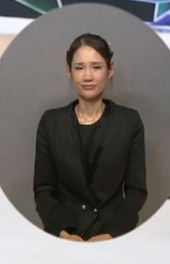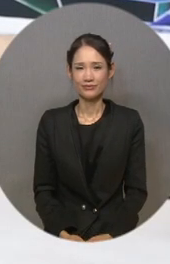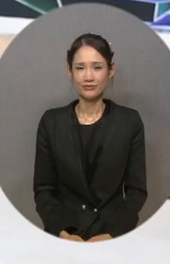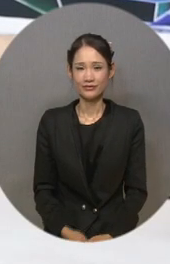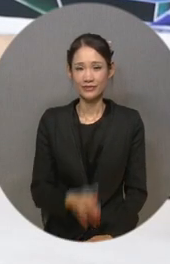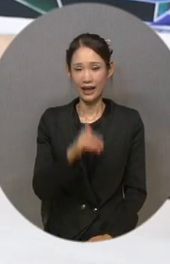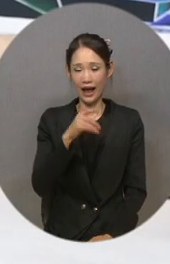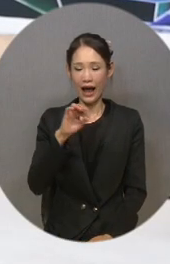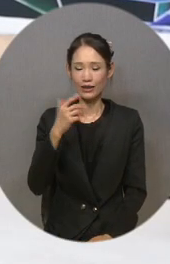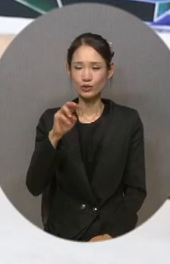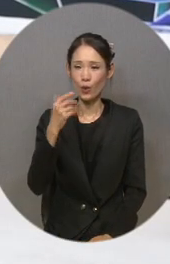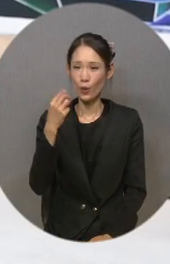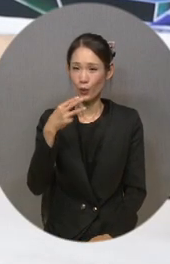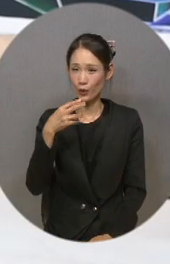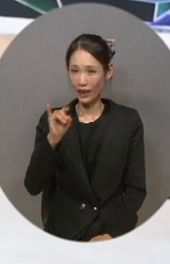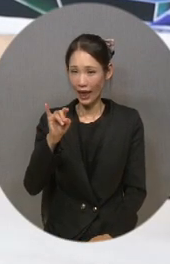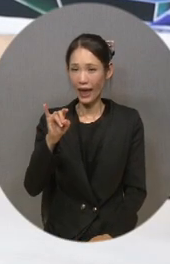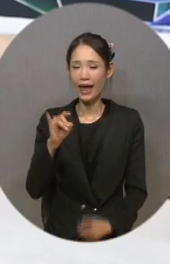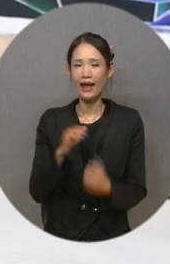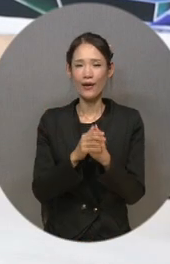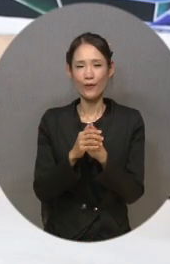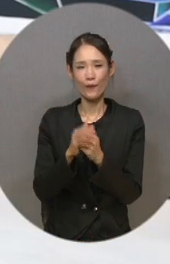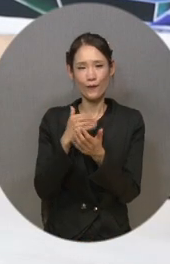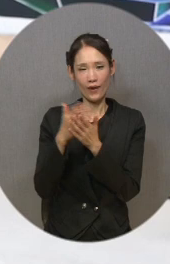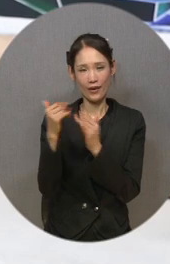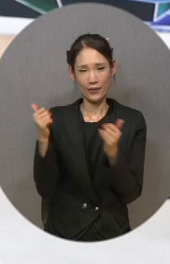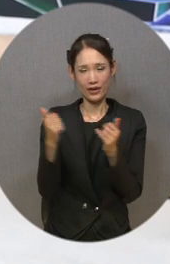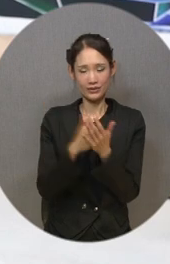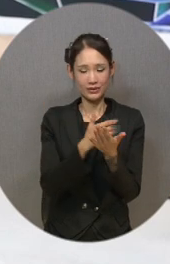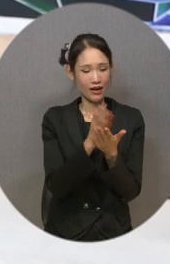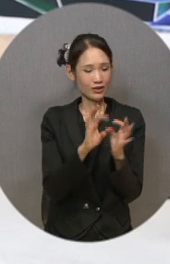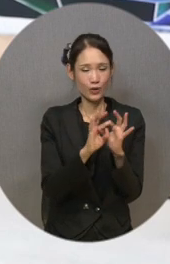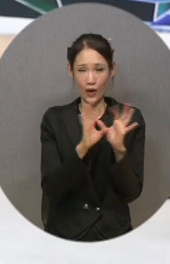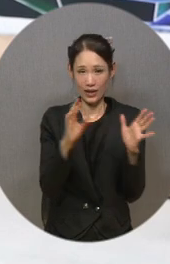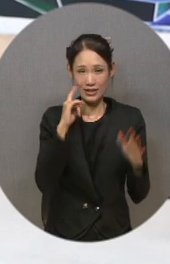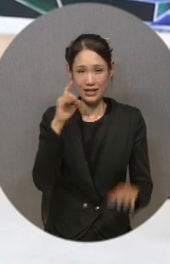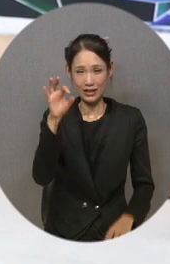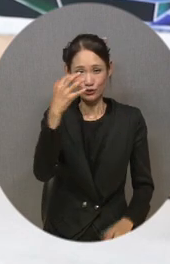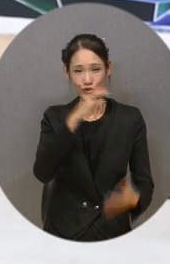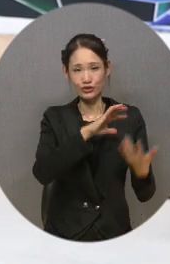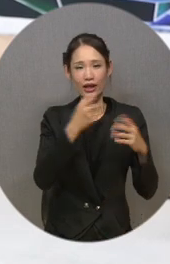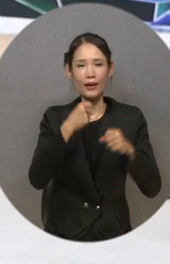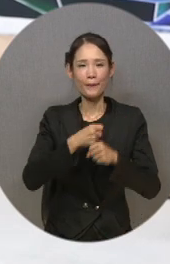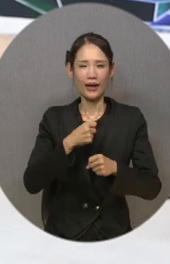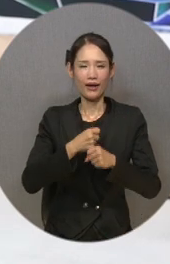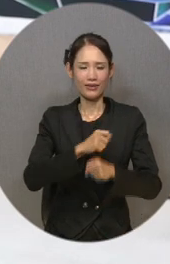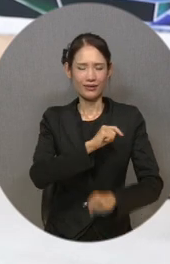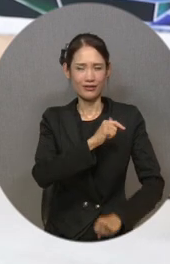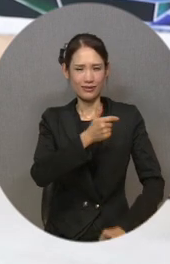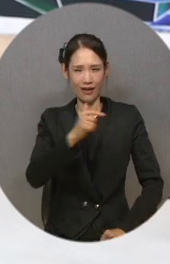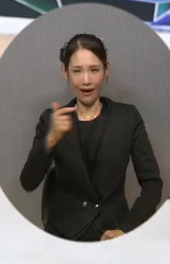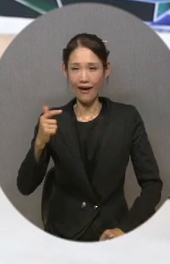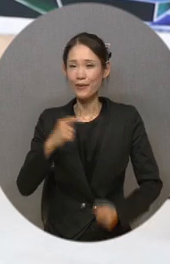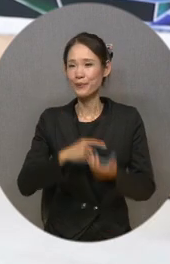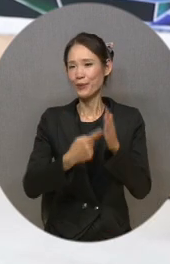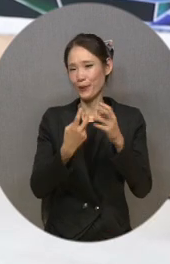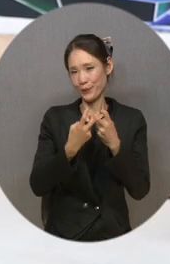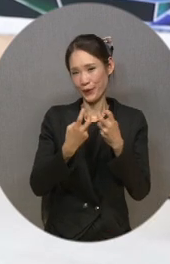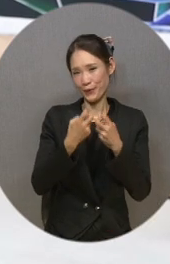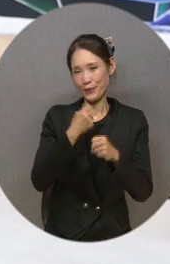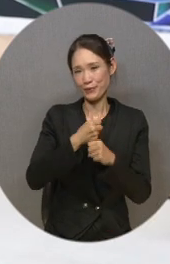강정래 화백은 장르를 초월한 독창적인 예술세계를 구축하고 다양한 표현 방법으로